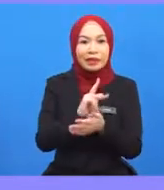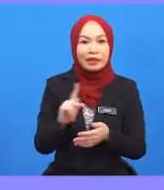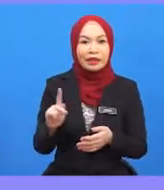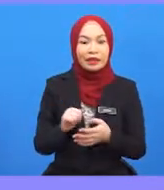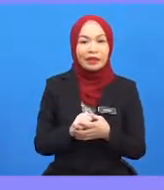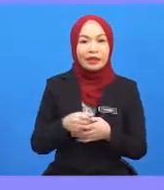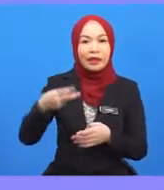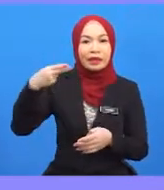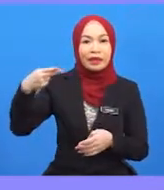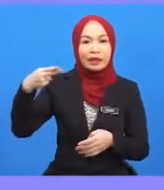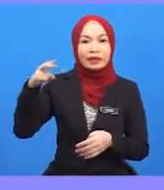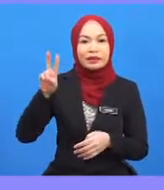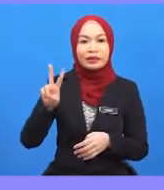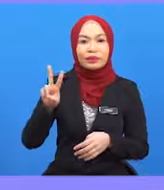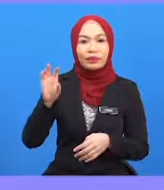mol air.